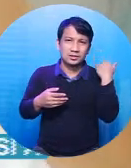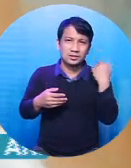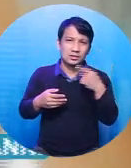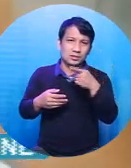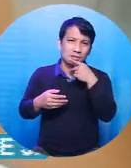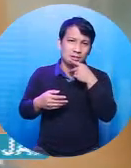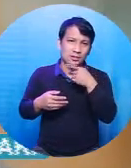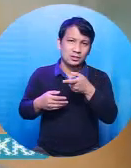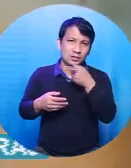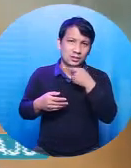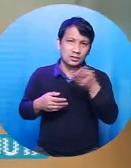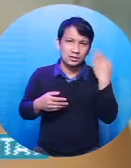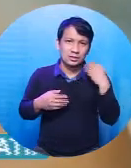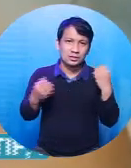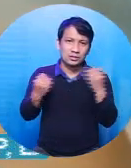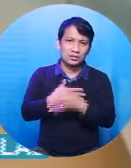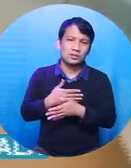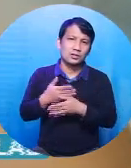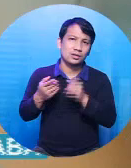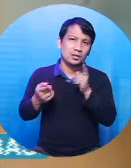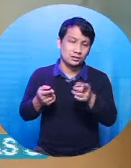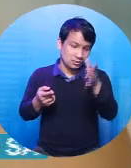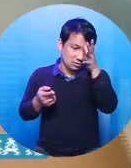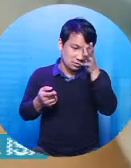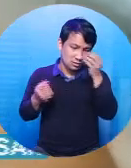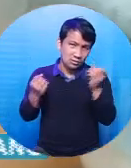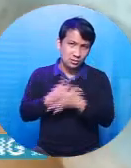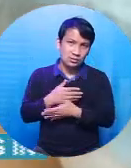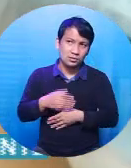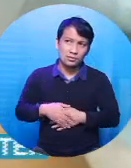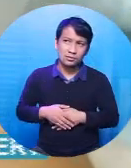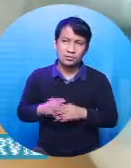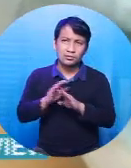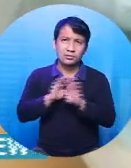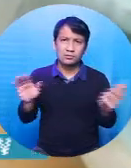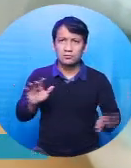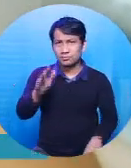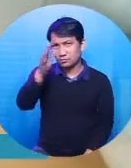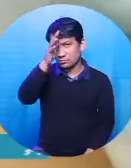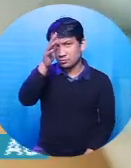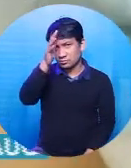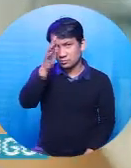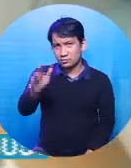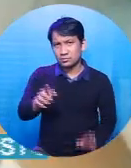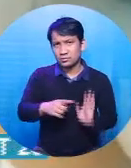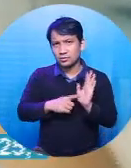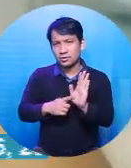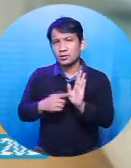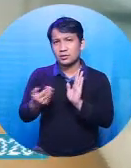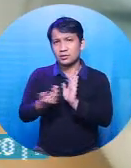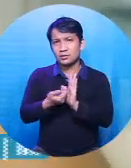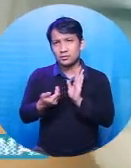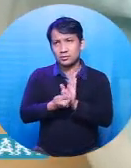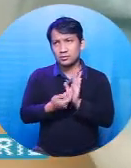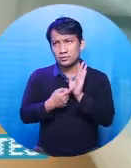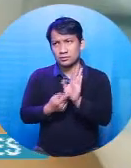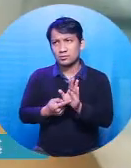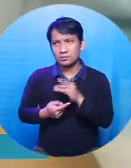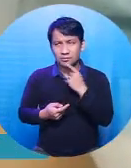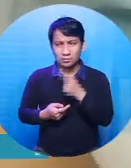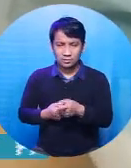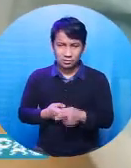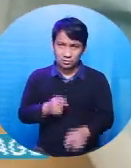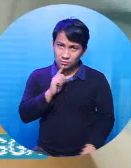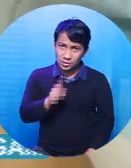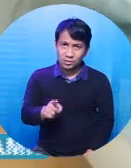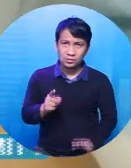parang natatakot lang din kasi siya. Be, huwag kayong matakot na magsabi kayo ng totoo dahil yan lagi ang sinasabi ko sa